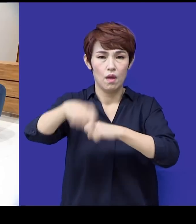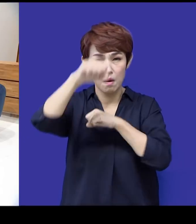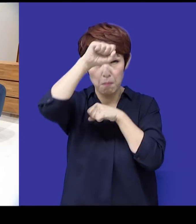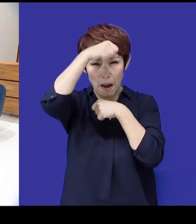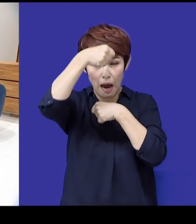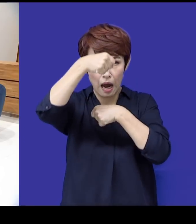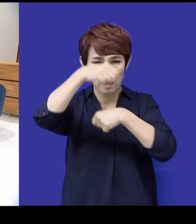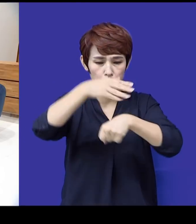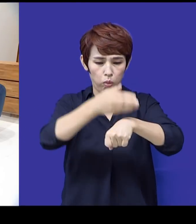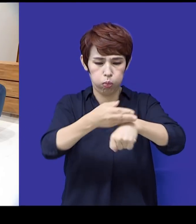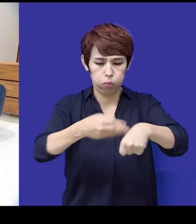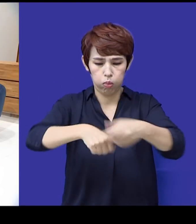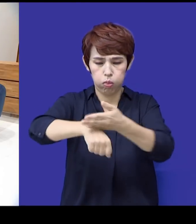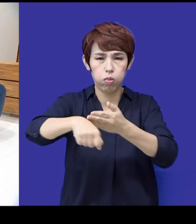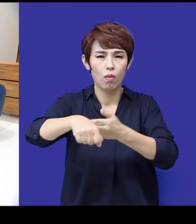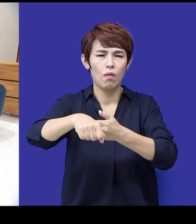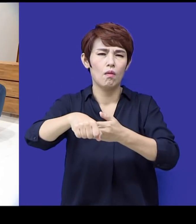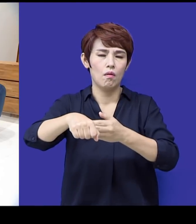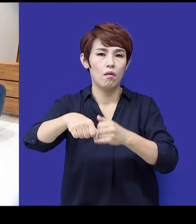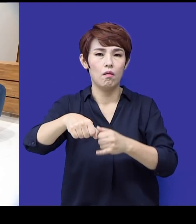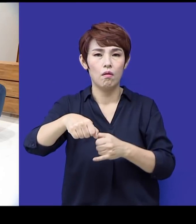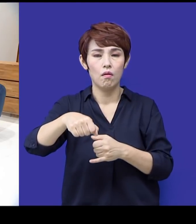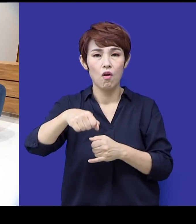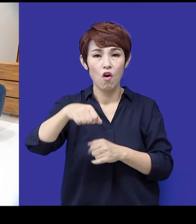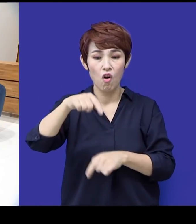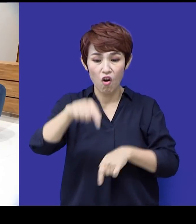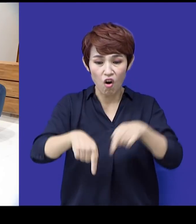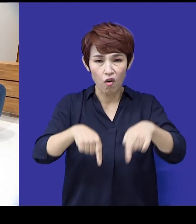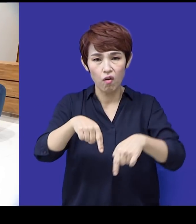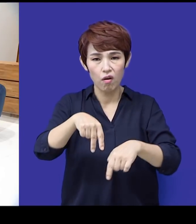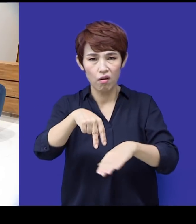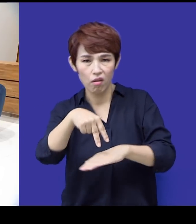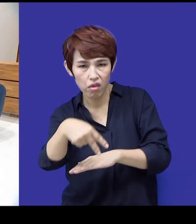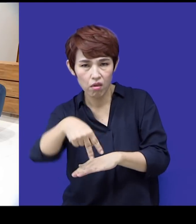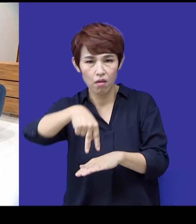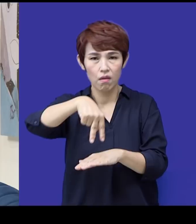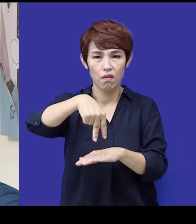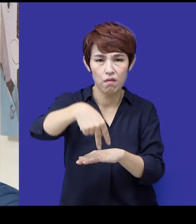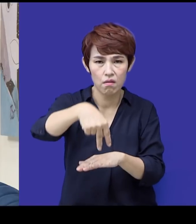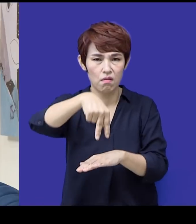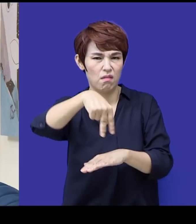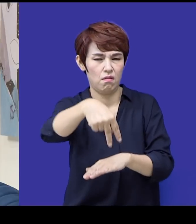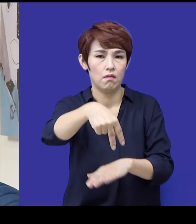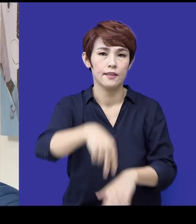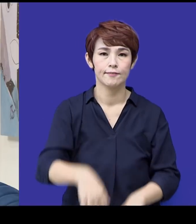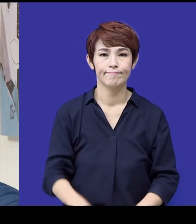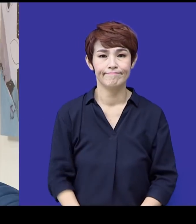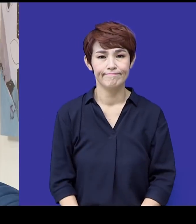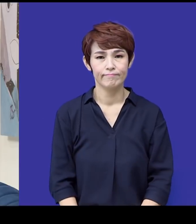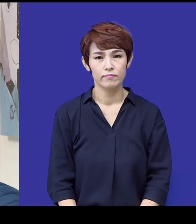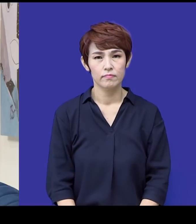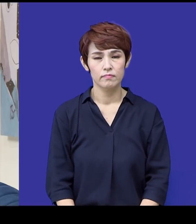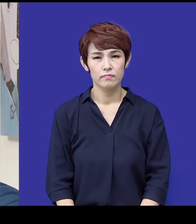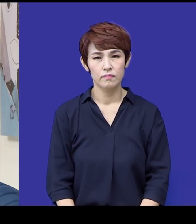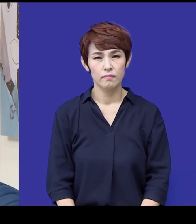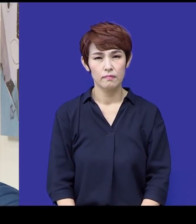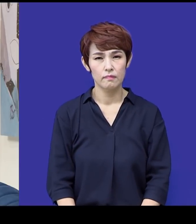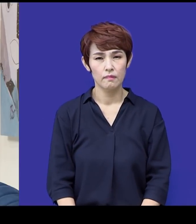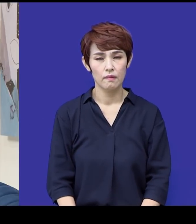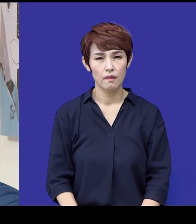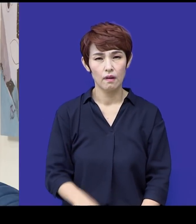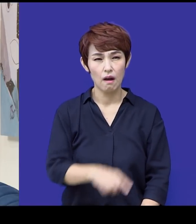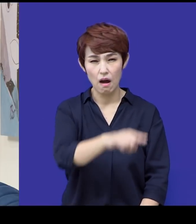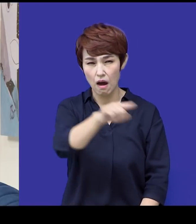발가락도 그렇고. 네. 그러니까 걸을 때 띠뚱거리면서 걸을 수밖에 없고, 그 편견 때문에 모함도 받고